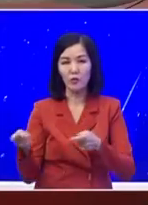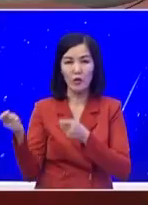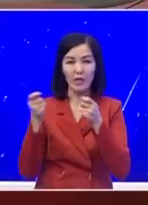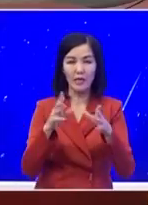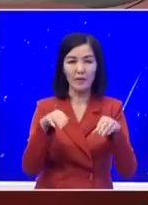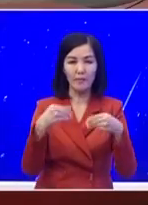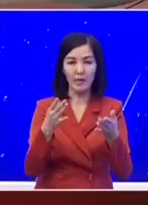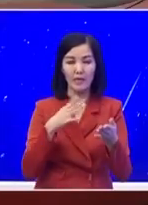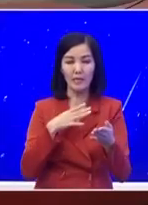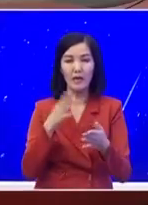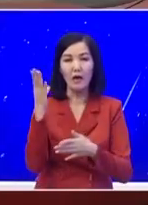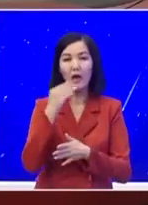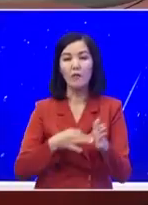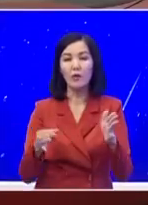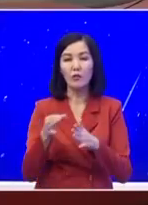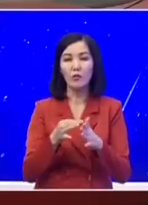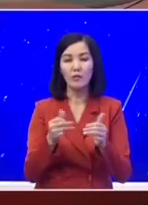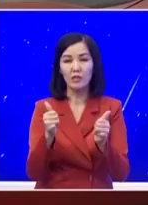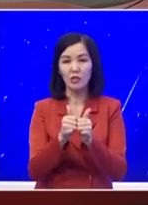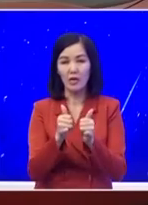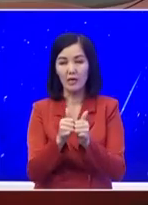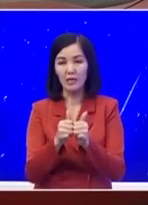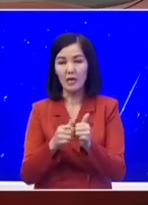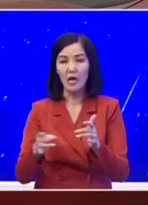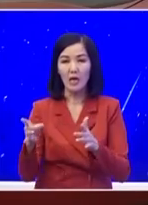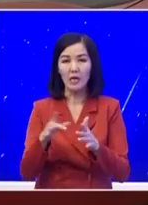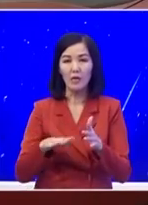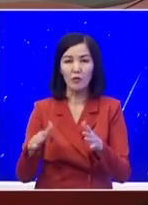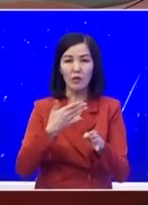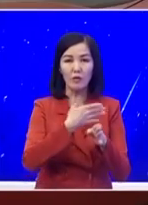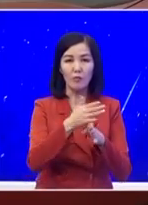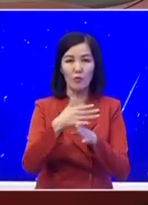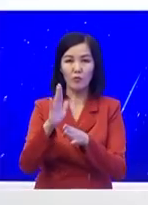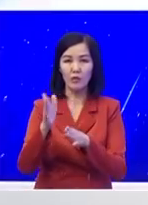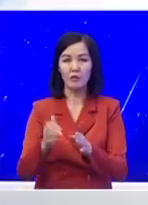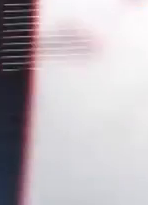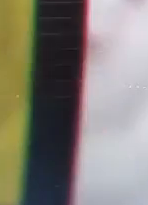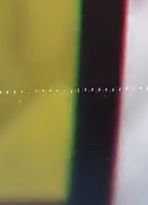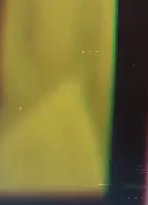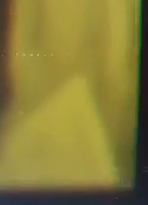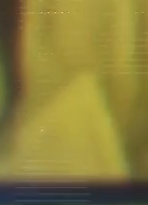біз мына Алматы облысының жақын райондарына бөліп жатырмыз.